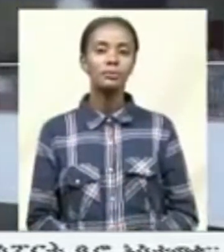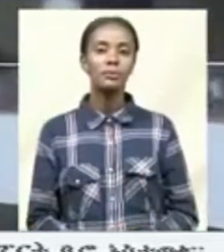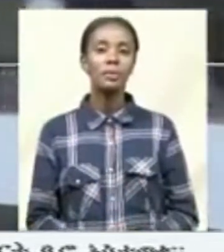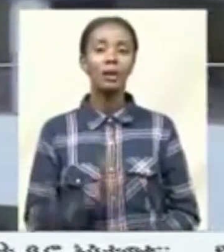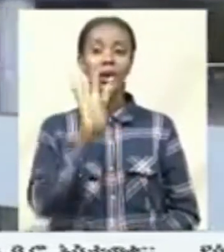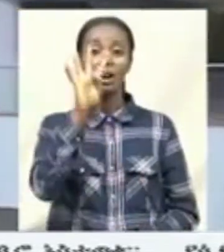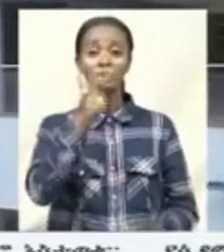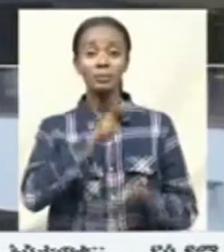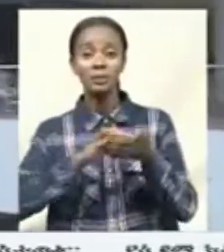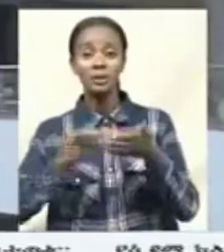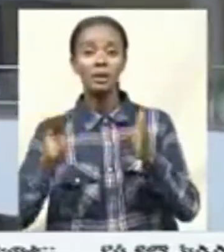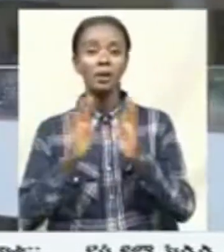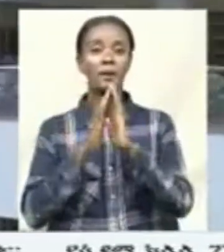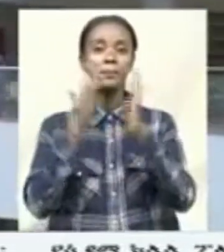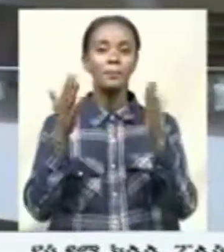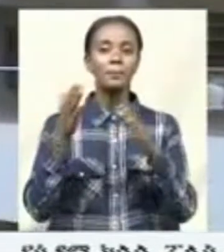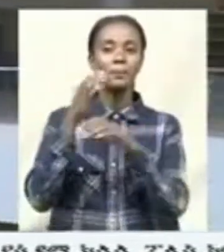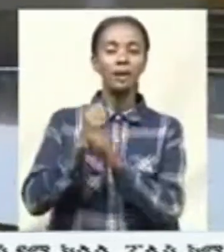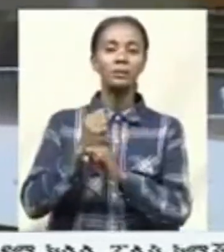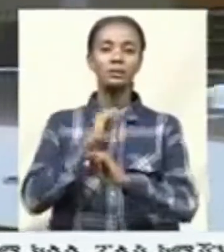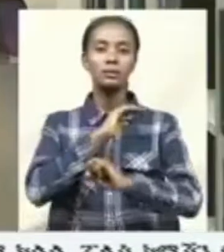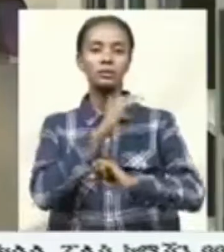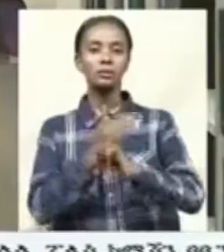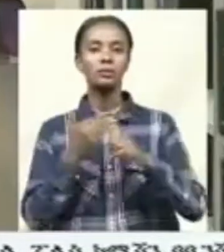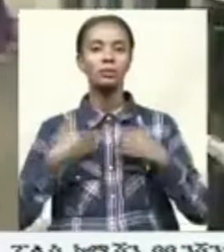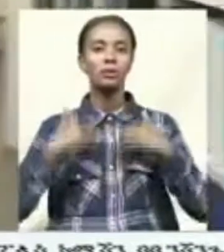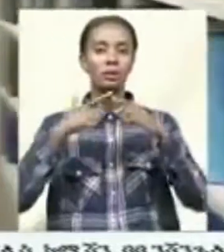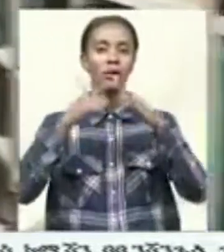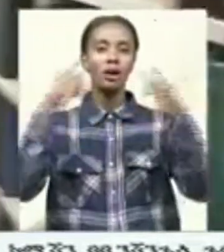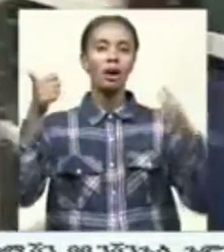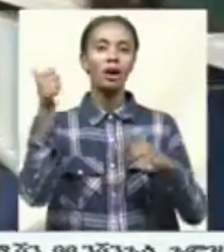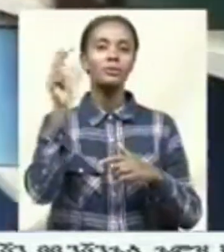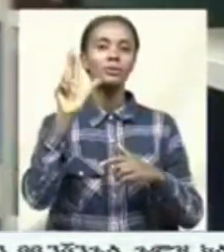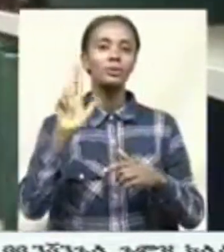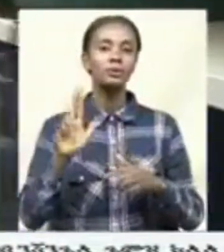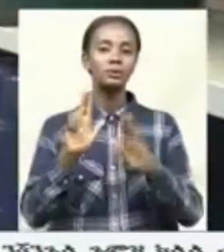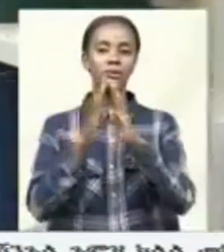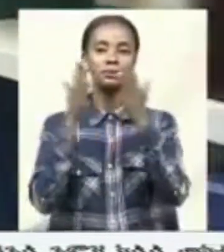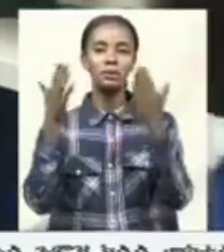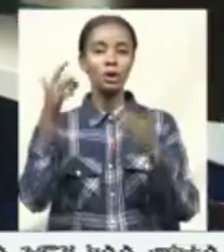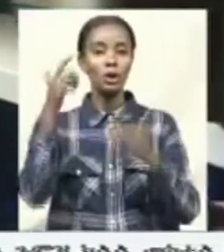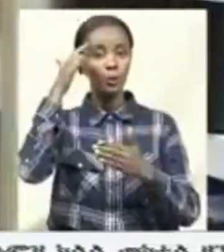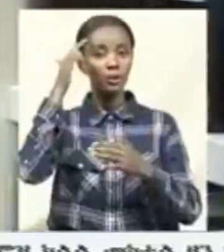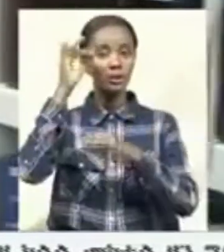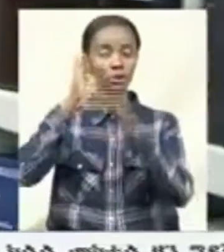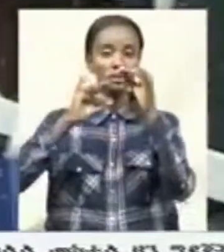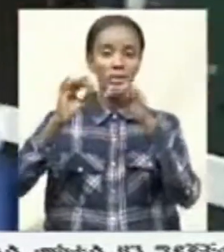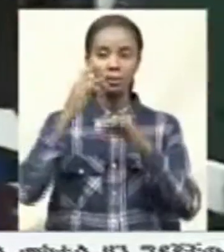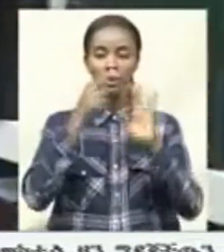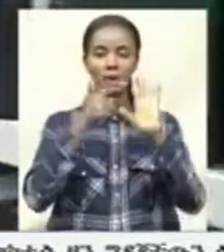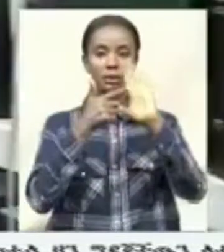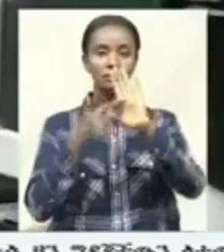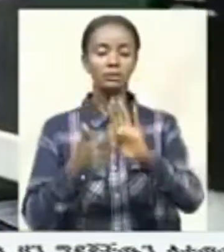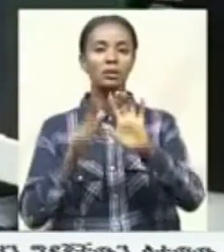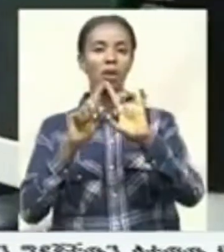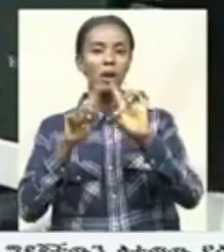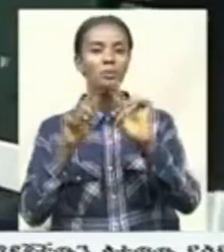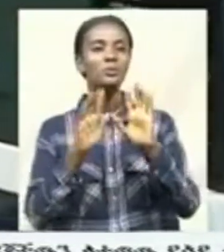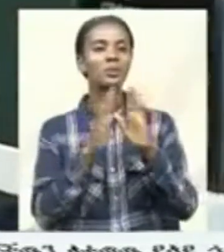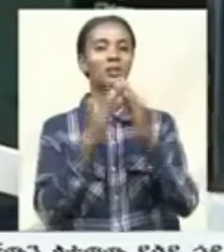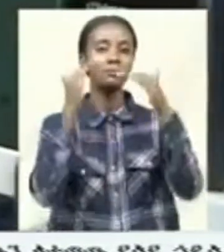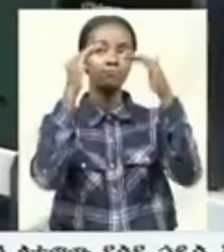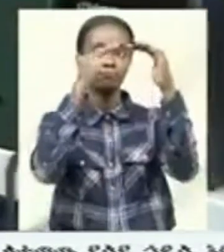አራት ሚሊዮን መጻፍትን የማያዝ አቅም ያለው ታላቁ የአብሮት ቤተ መጻፍት የውቀት ልዕልና በሚያሳይ መልኩ በተለያዩ መጻፍት